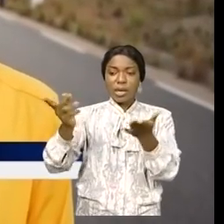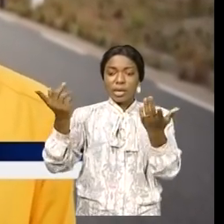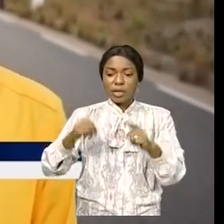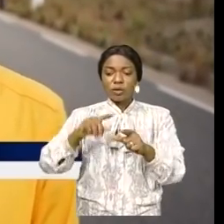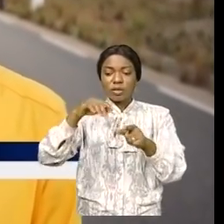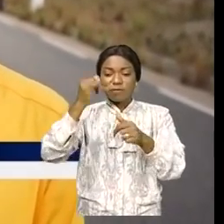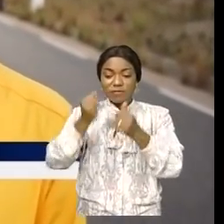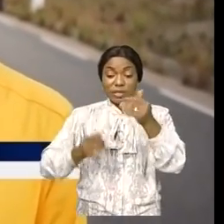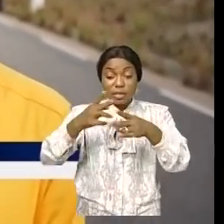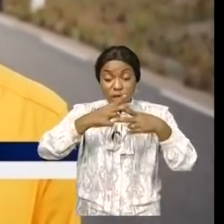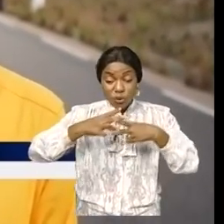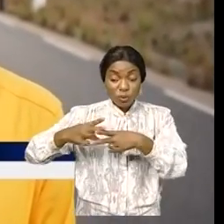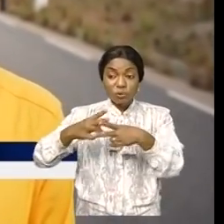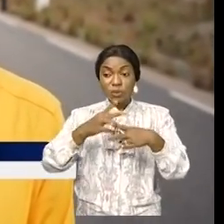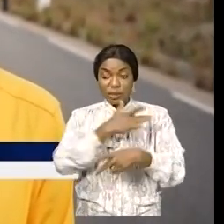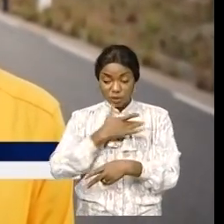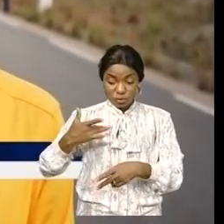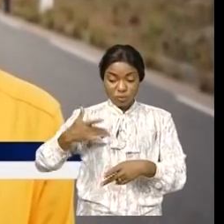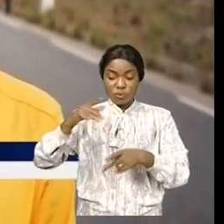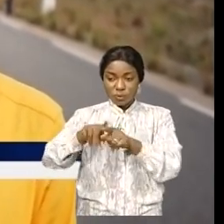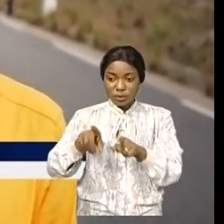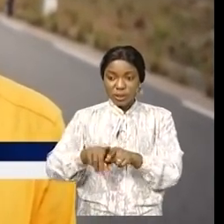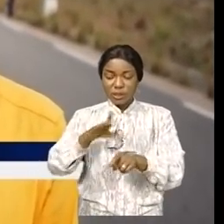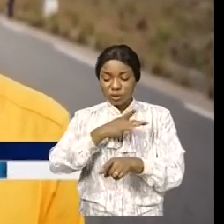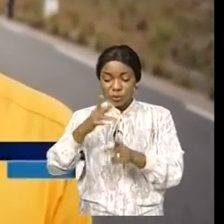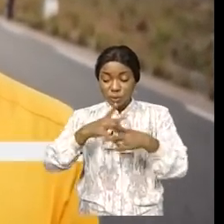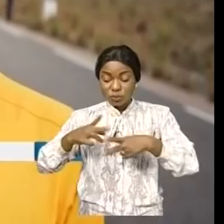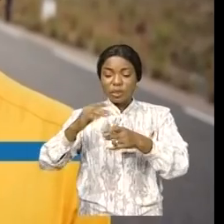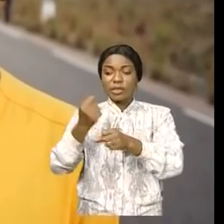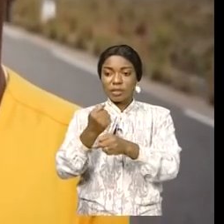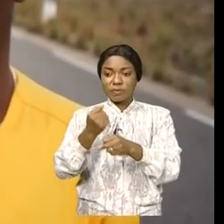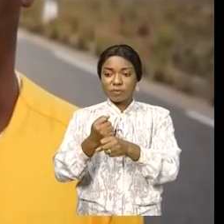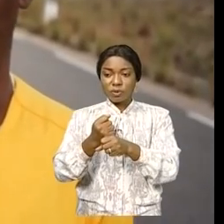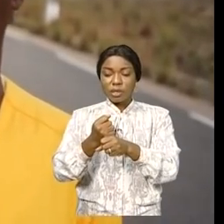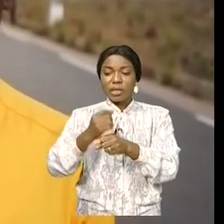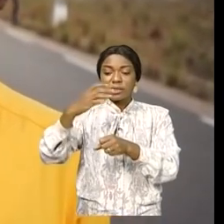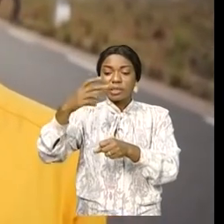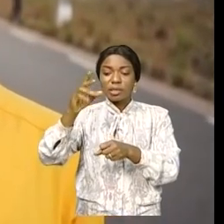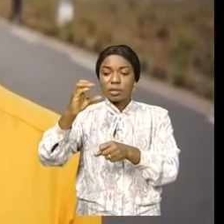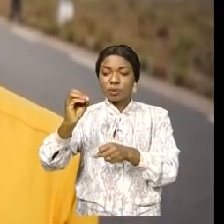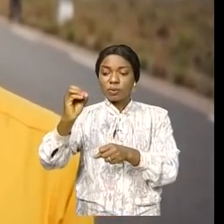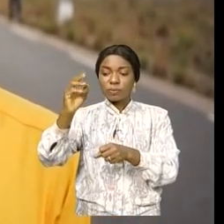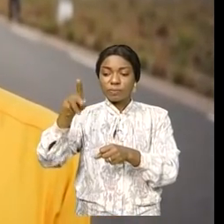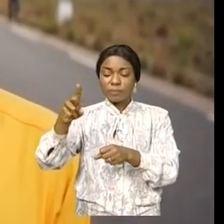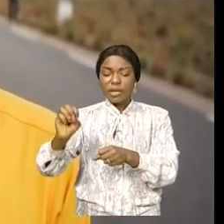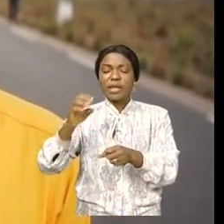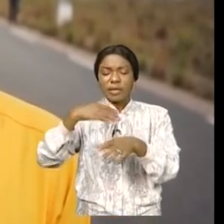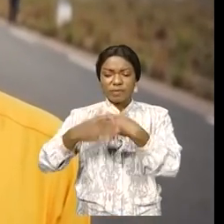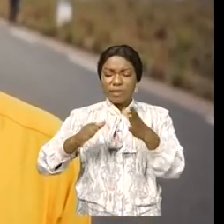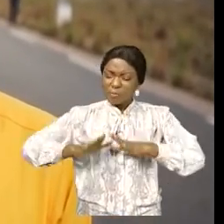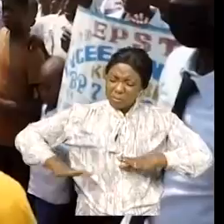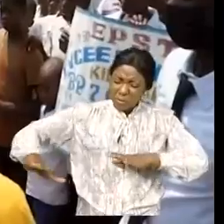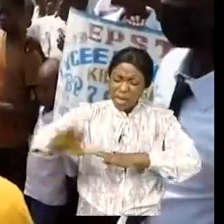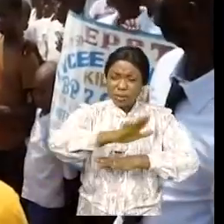terminé les contrôles des travaux que le CECOP a fait sur l'étendue de la République démocratique du